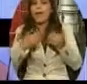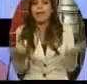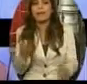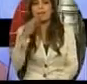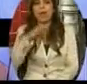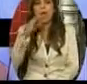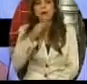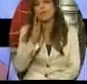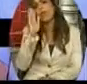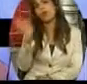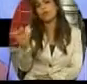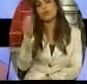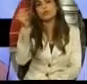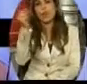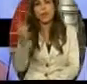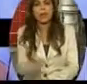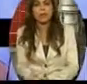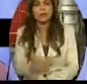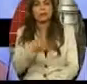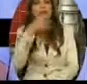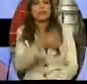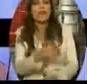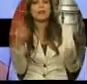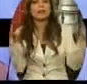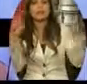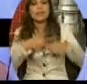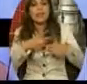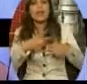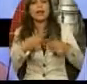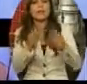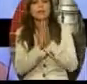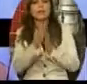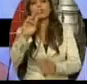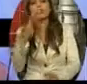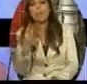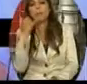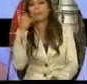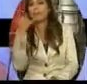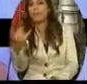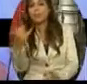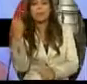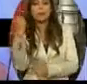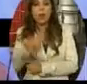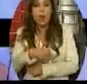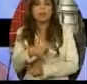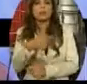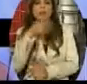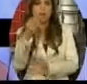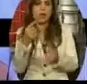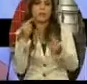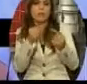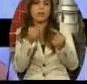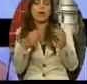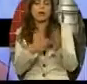ללכת לסוכן, ואני שואלת אותך אם גם המסקנה המתבקשת השנייה, זה אם כבר מתקשרים לבית המלון, אז להתמקח, כי